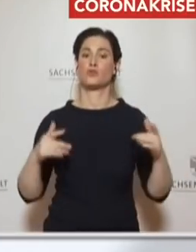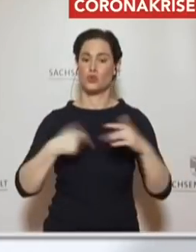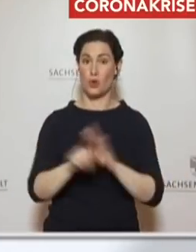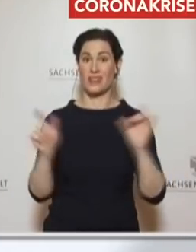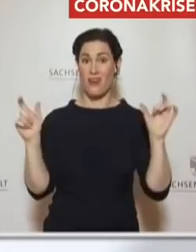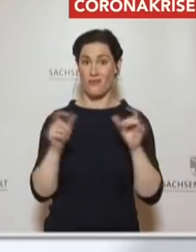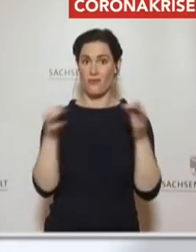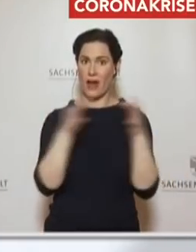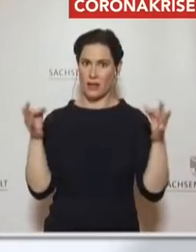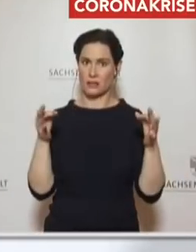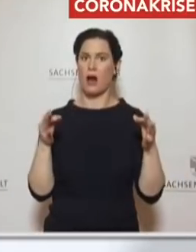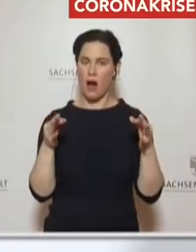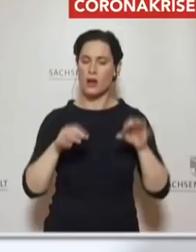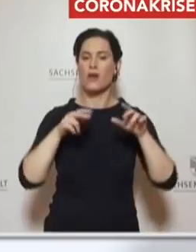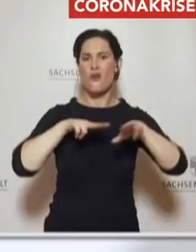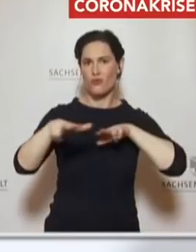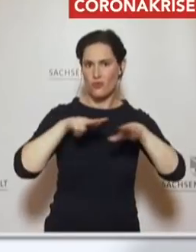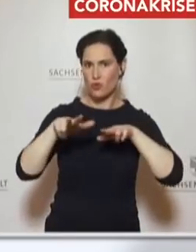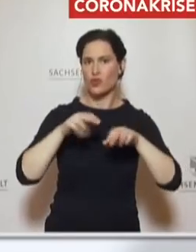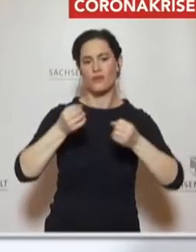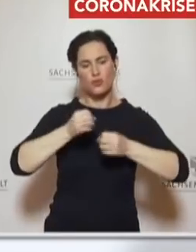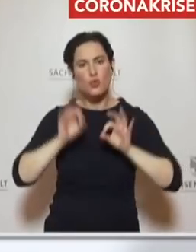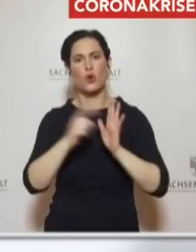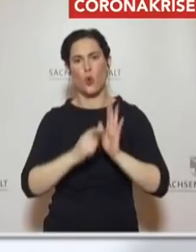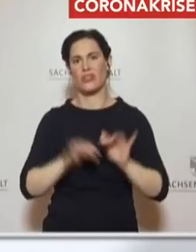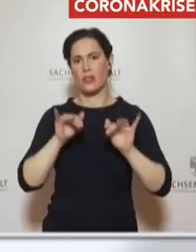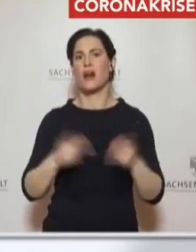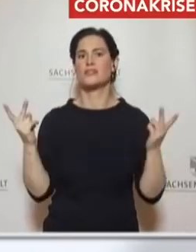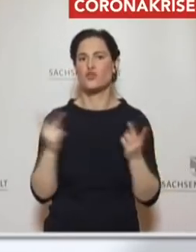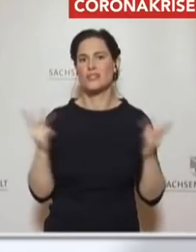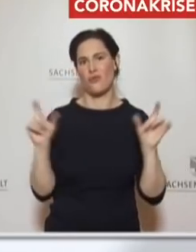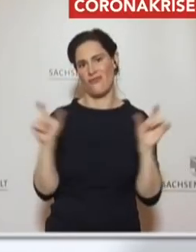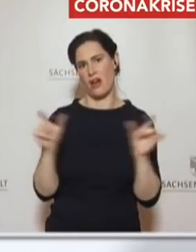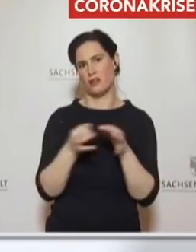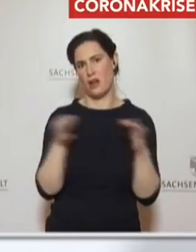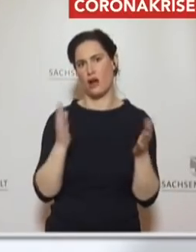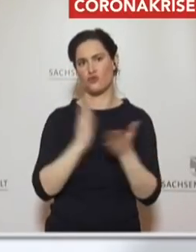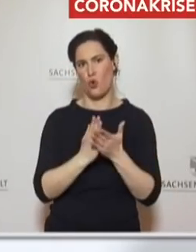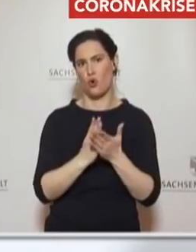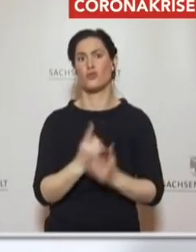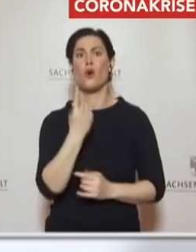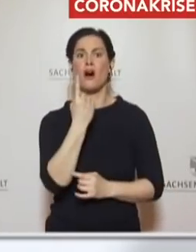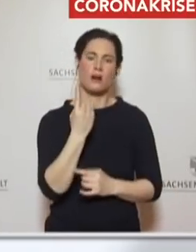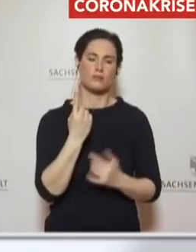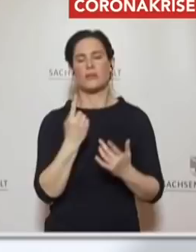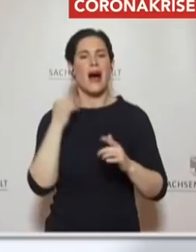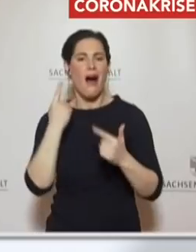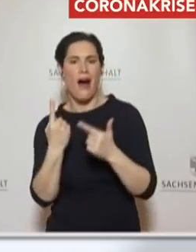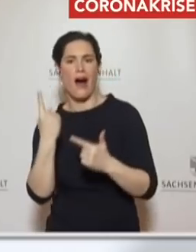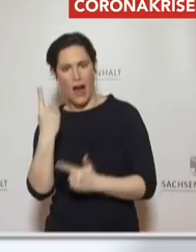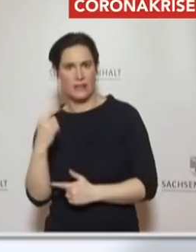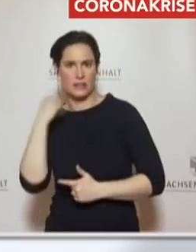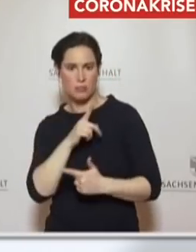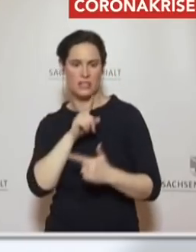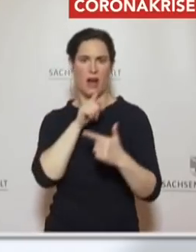sozusagen auch volkswirtschaftlich am ehesten auch begründbar, weil hier faktisch nur ein regulärer Werktag und ein Samstag